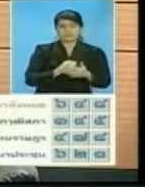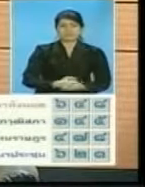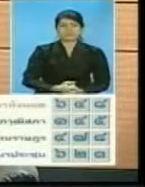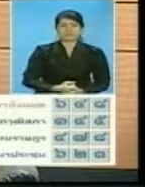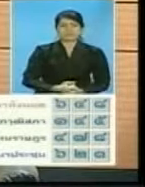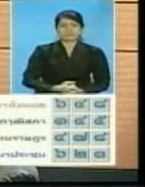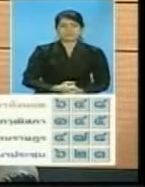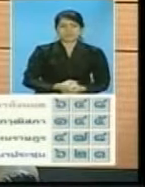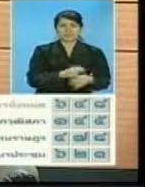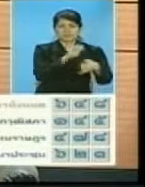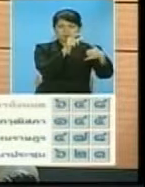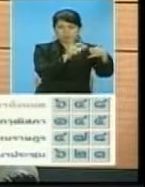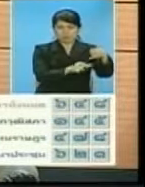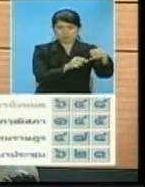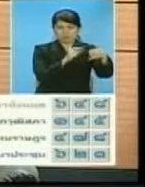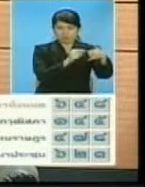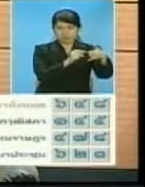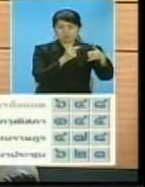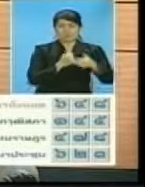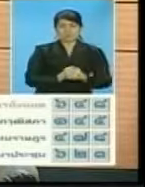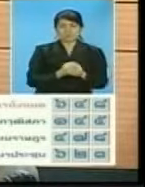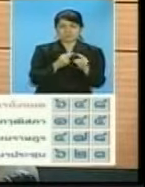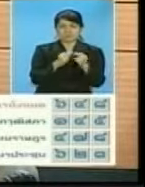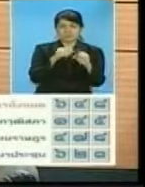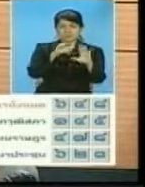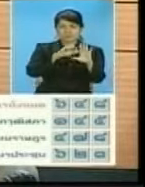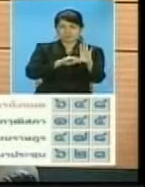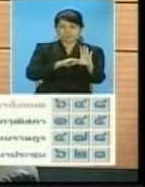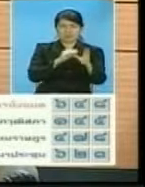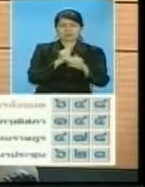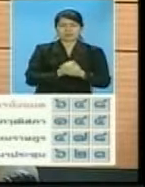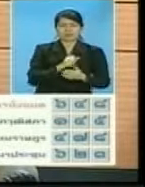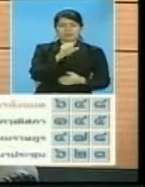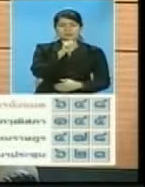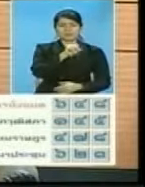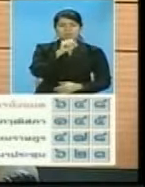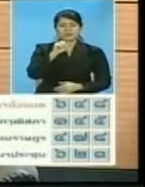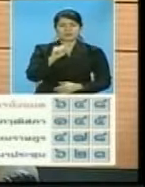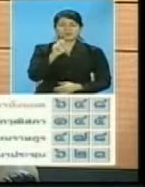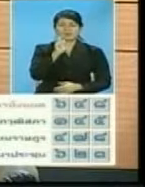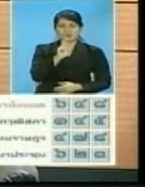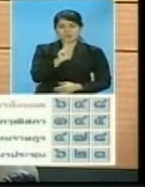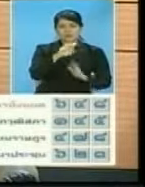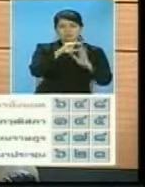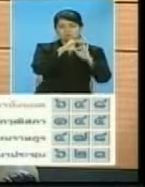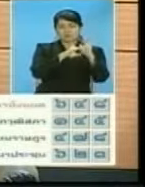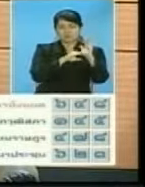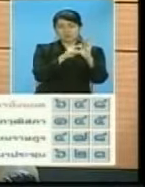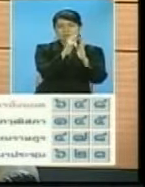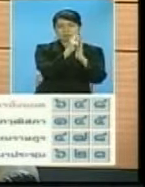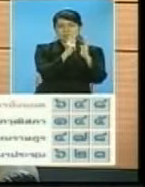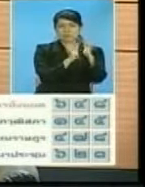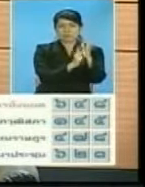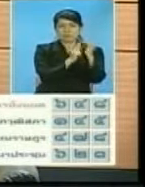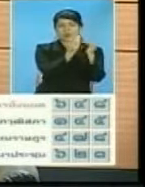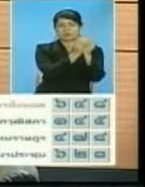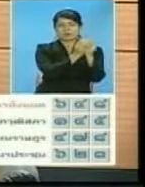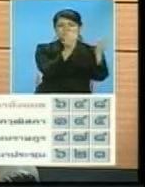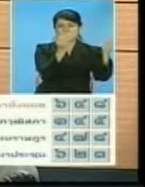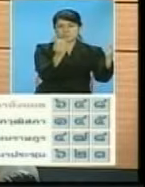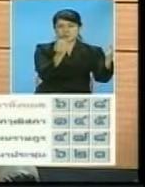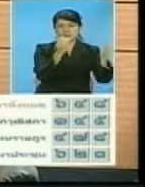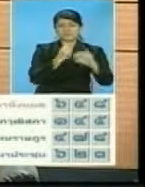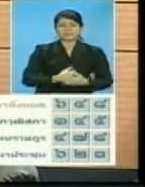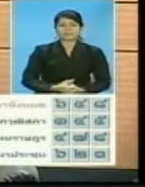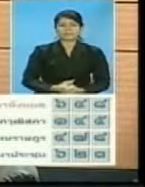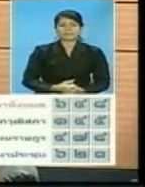าบุคคลผู้ซึ่งที่จะสมัครรับเลือกตั้งเป็นสมาชิกสภาร่าง